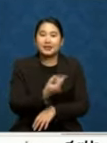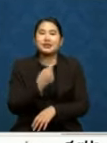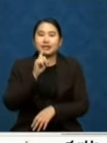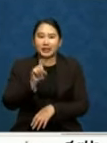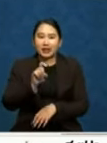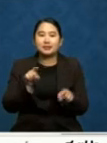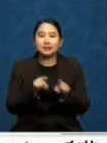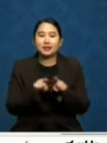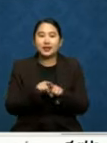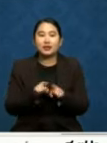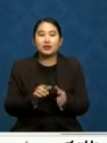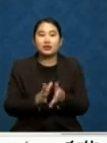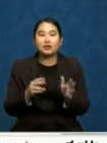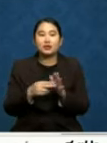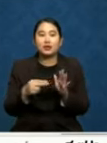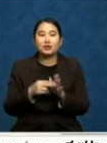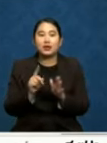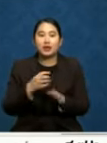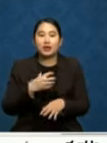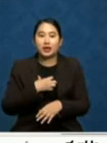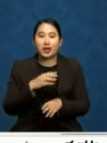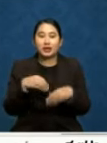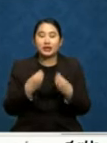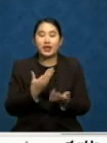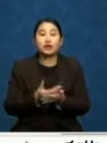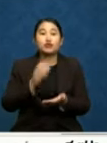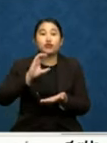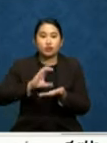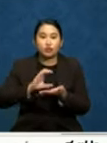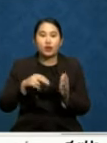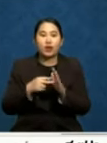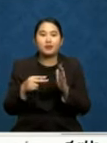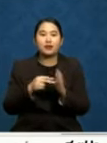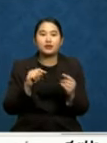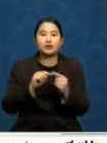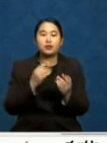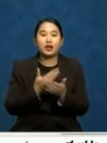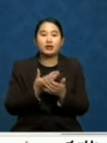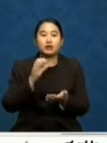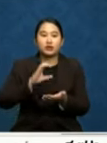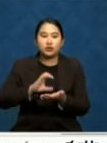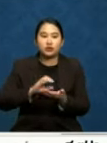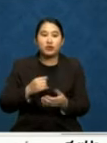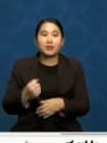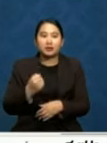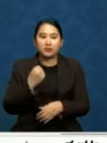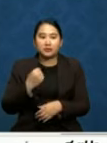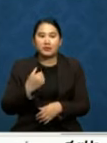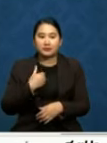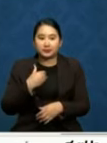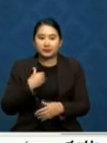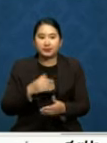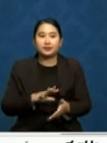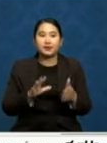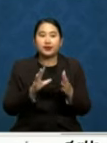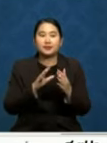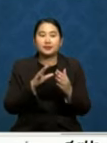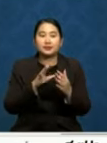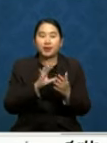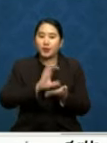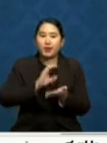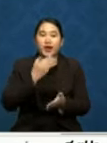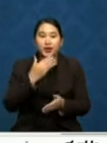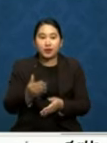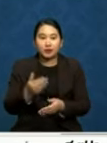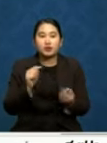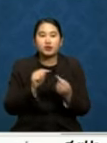ท่านถามมานะครับว่าก็อยากให้กองทุนนี้นะครับเป็นเงินเป็นกองทุนที่มีความมั่นคงนะครับแล้วก็ยืนยาวต่อไปนะครับ